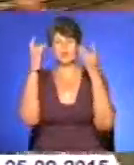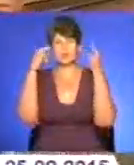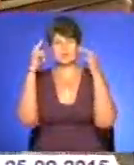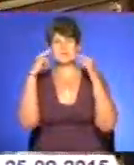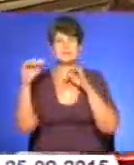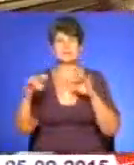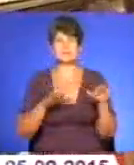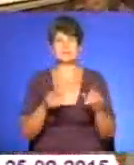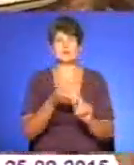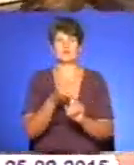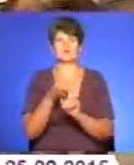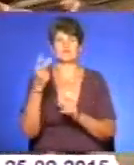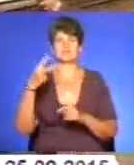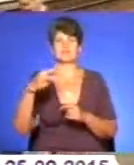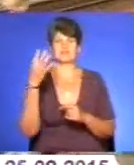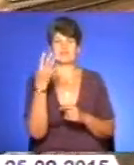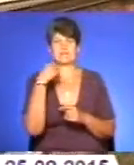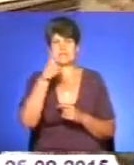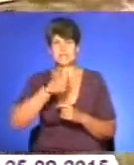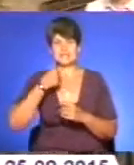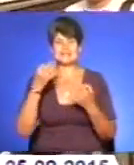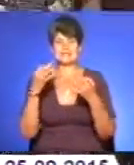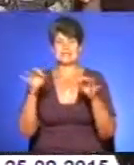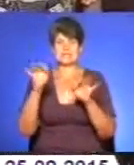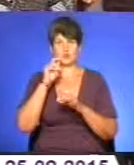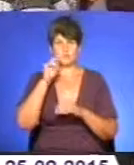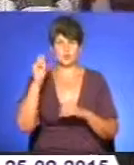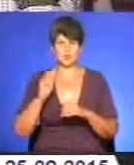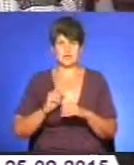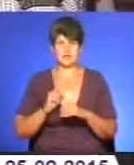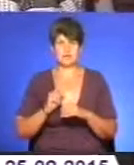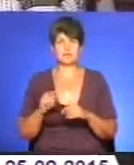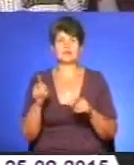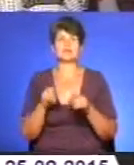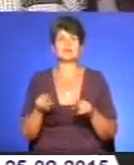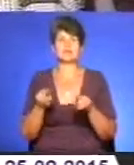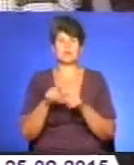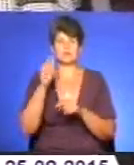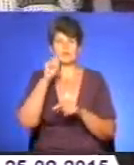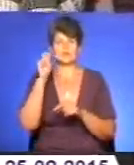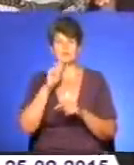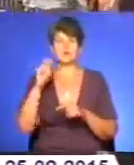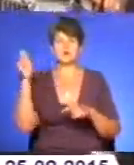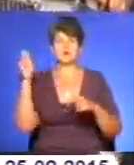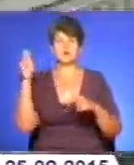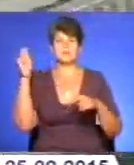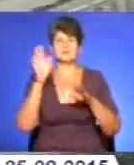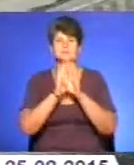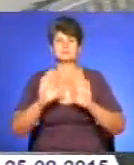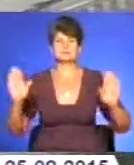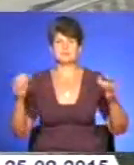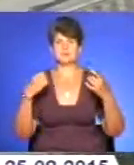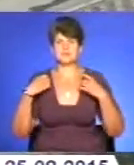культурно-мистецьких заходах, приурочених 24-й річниці Незалежності України та у всеукраїнському фольклорно-етнографічному